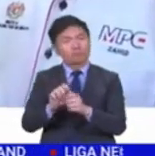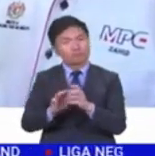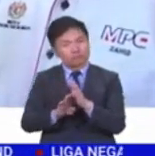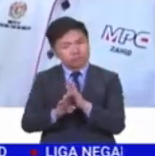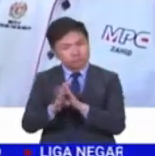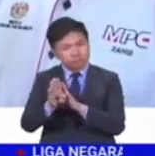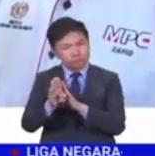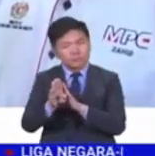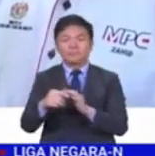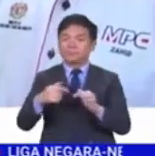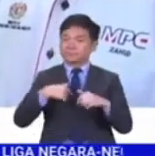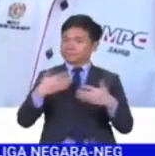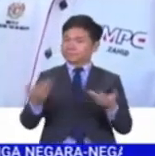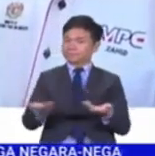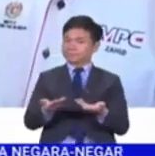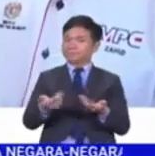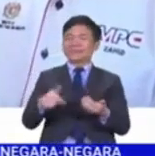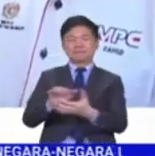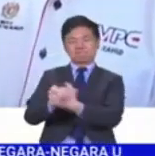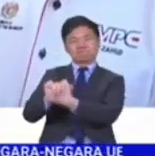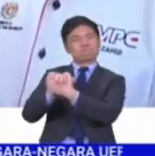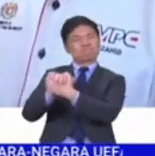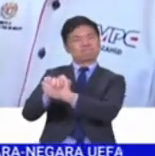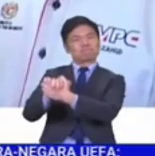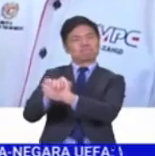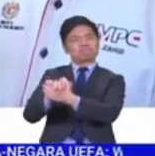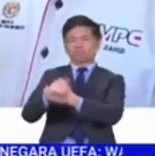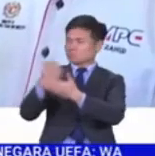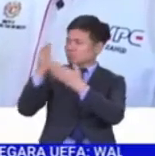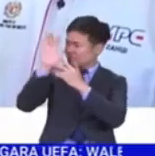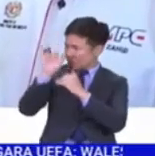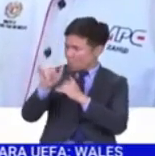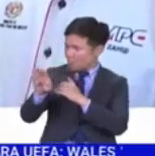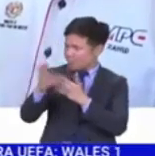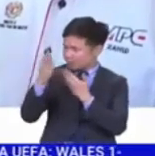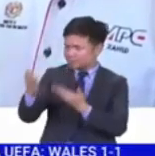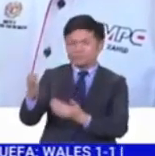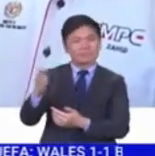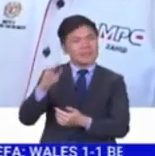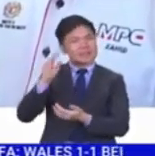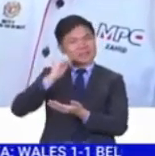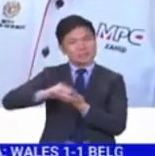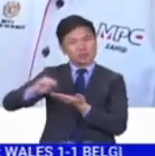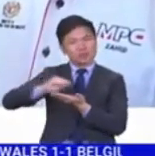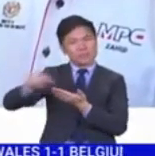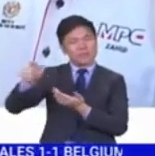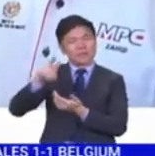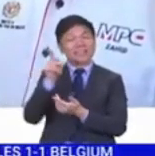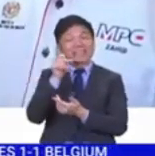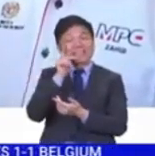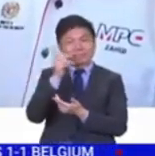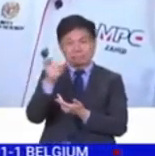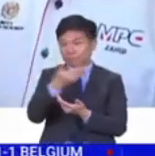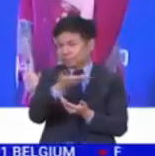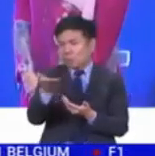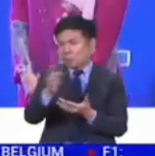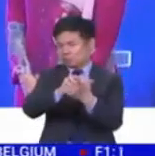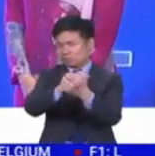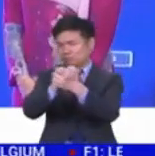hadir hari ini. Saya ucapkan syabas dan tahniah kepada yang berhormat Setiausaha Kerajaan Negeri dan juga negeri Kedah secara amat.